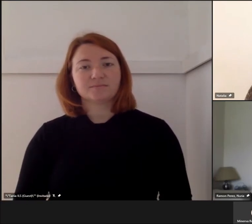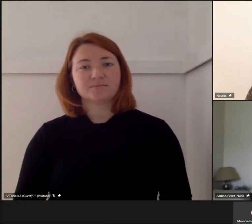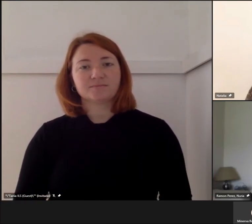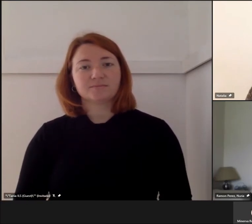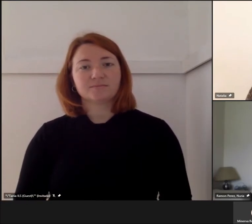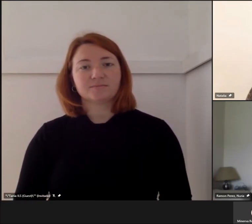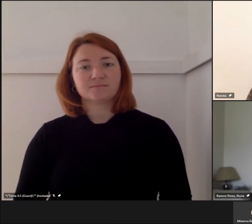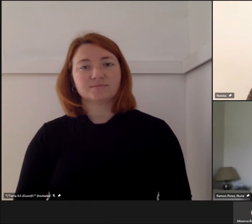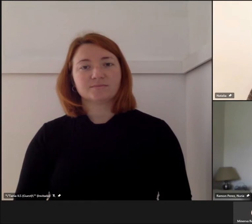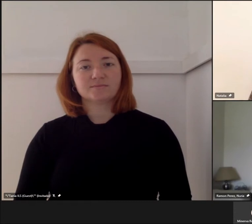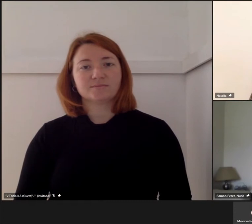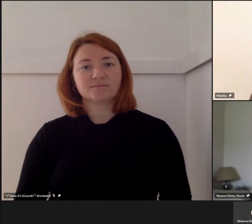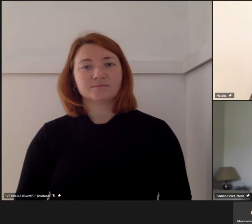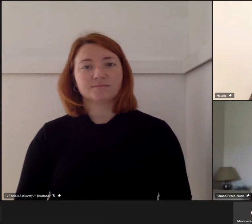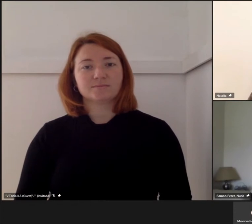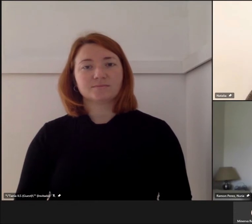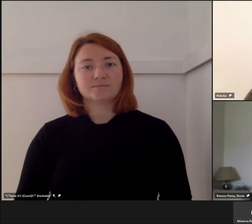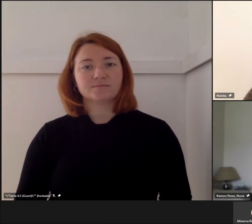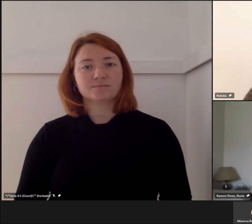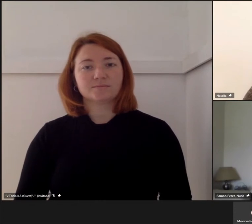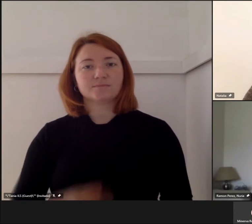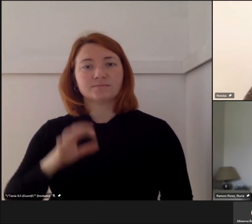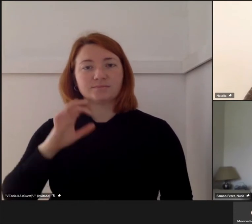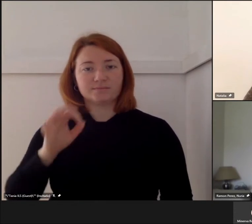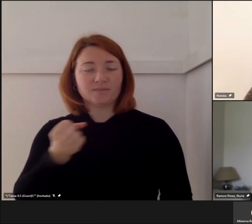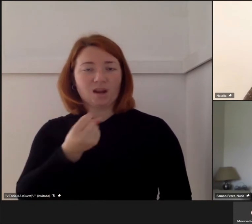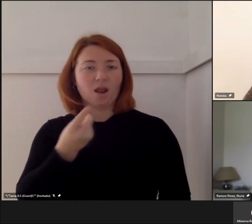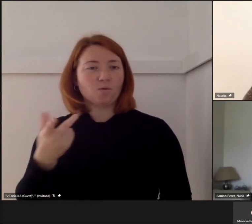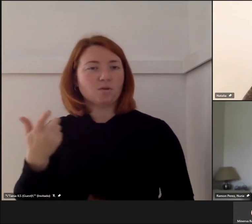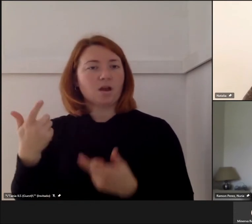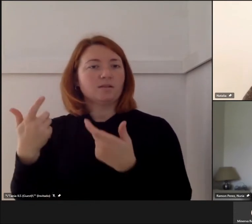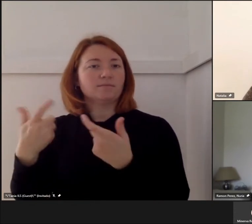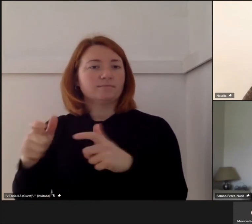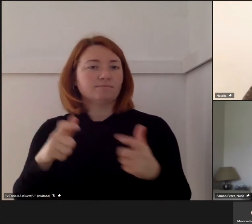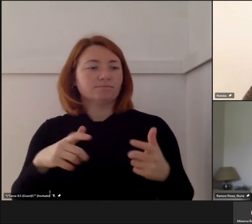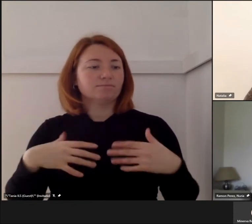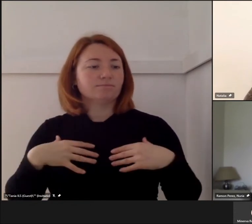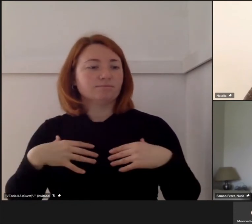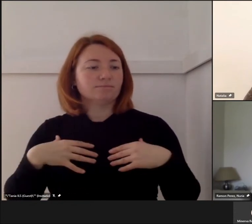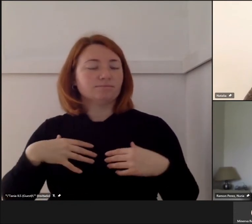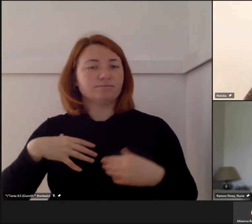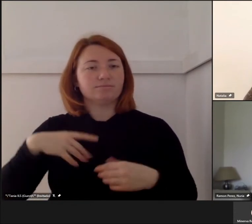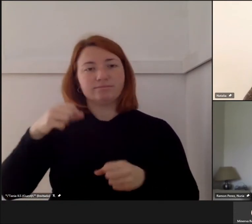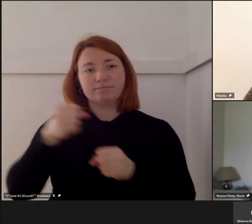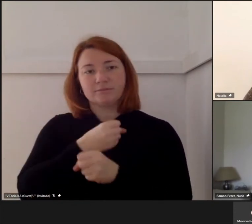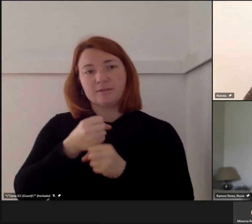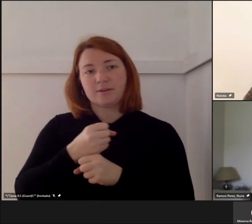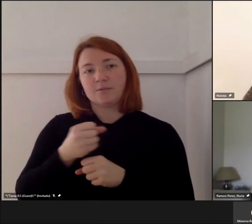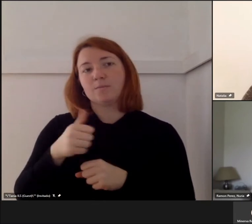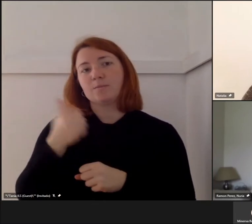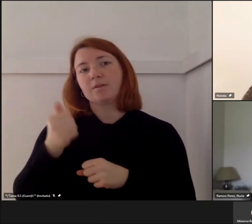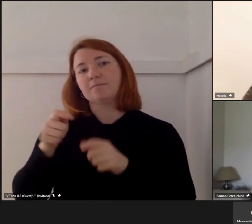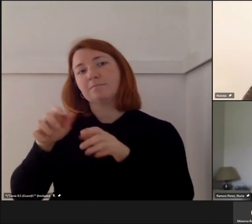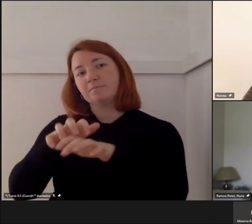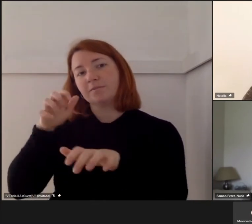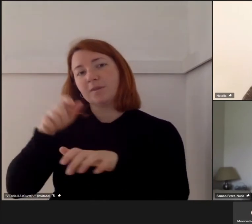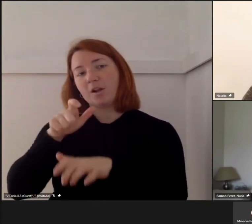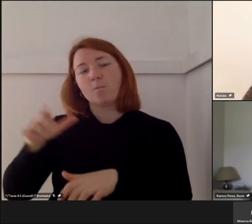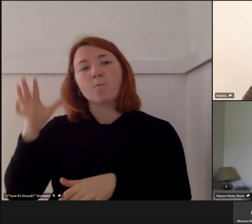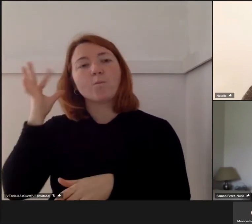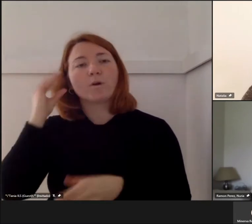unes professions, no, més feminitzades que tenen aquesta exposició i que sobretot durant el confinament, quan es va reduir molt